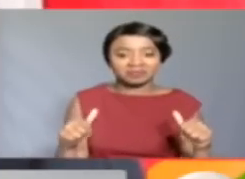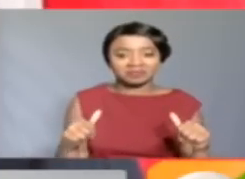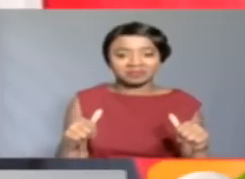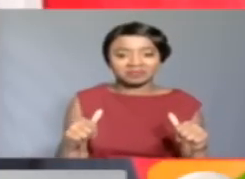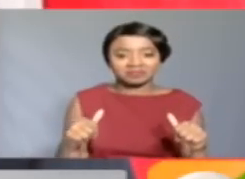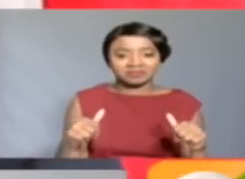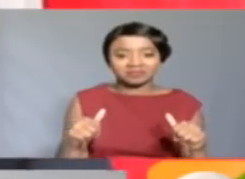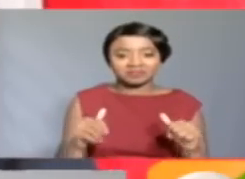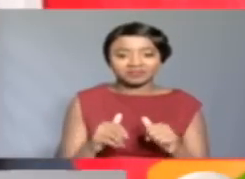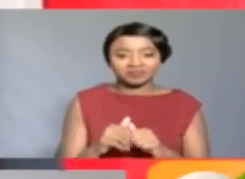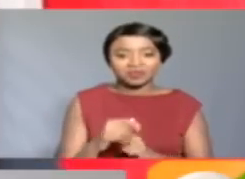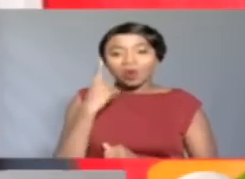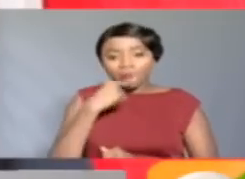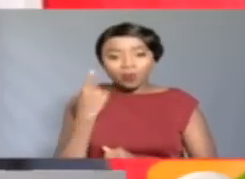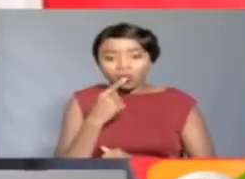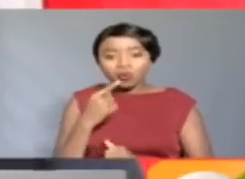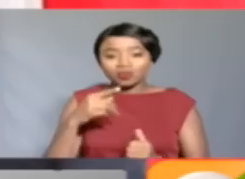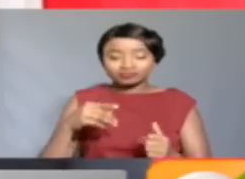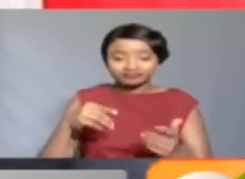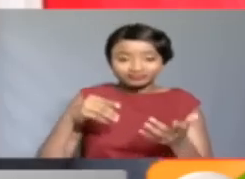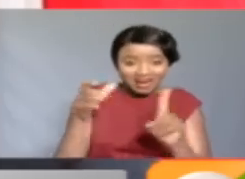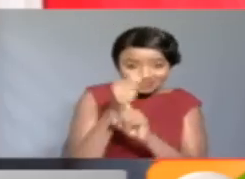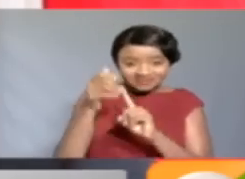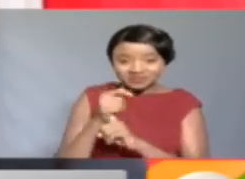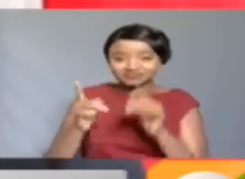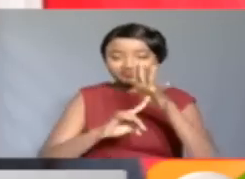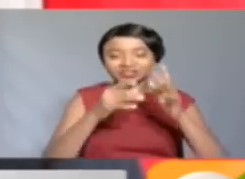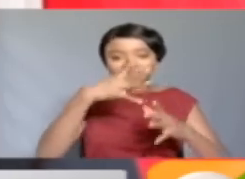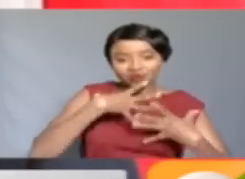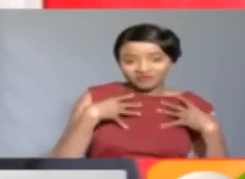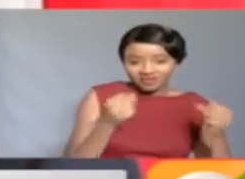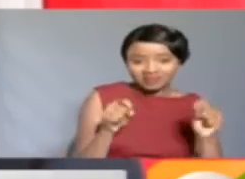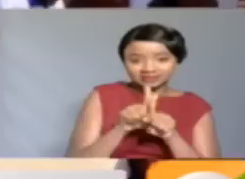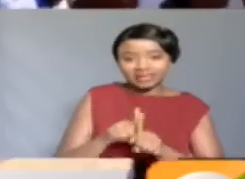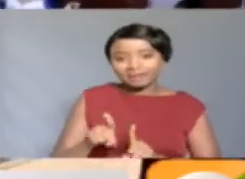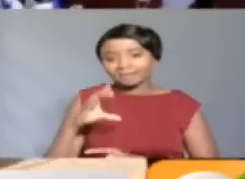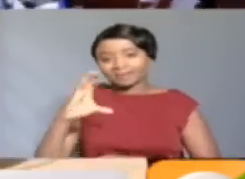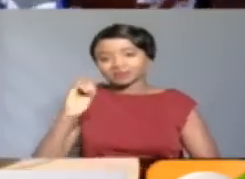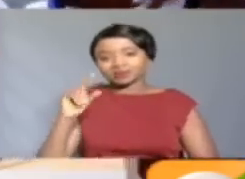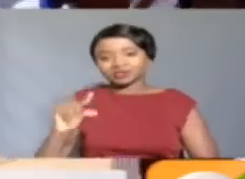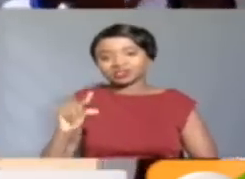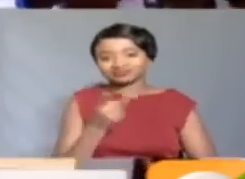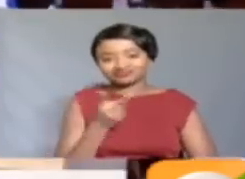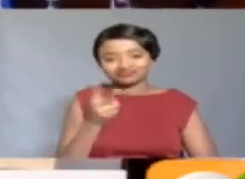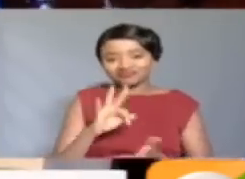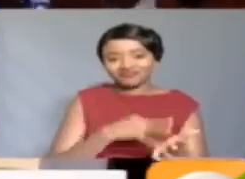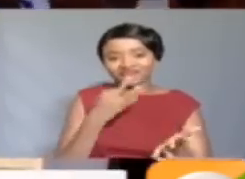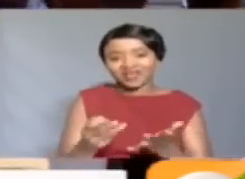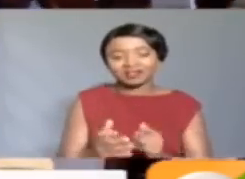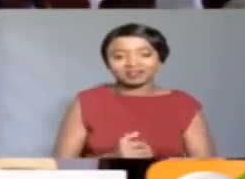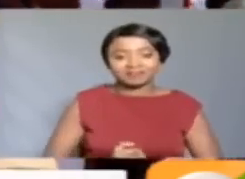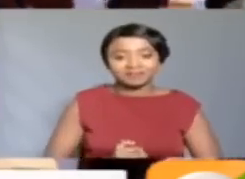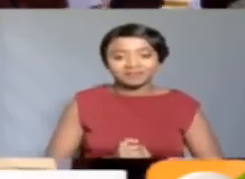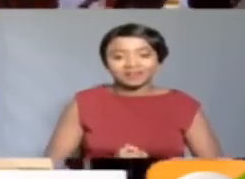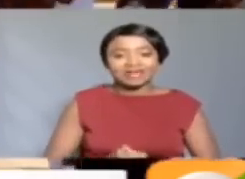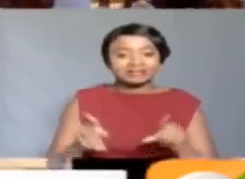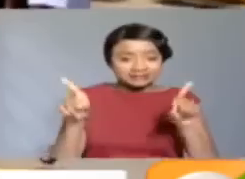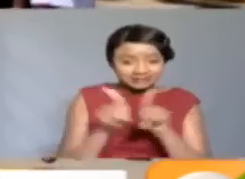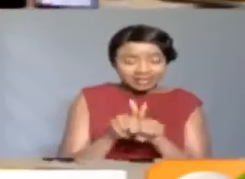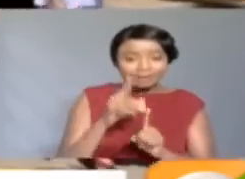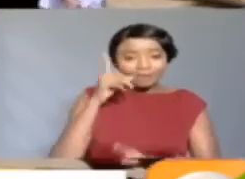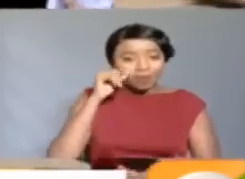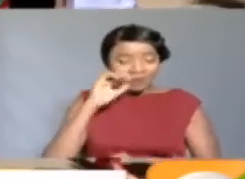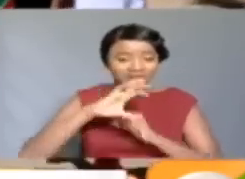by the employer, who in this matter is the Minister of Health and the Council of Governors. Kufikia leo, kaunti ya Kirinyaga na Mombasa